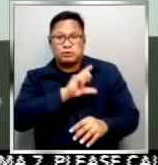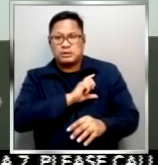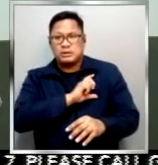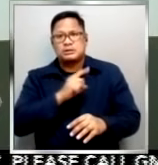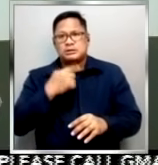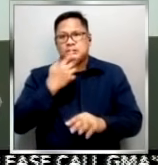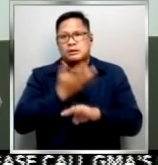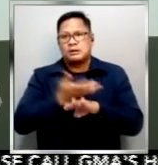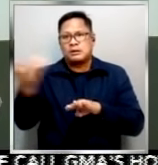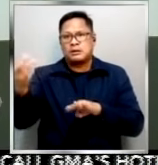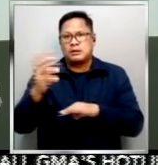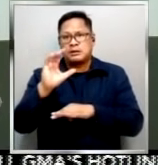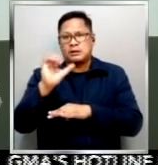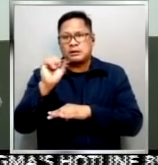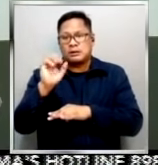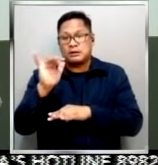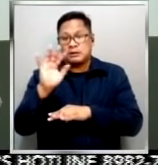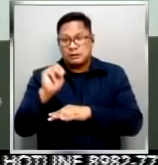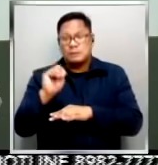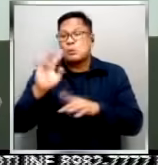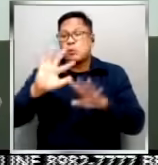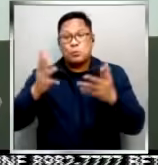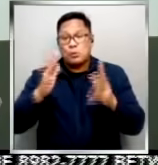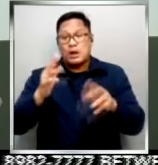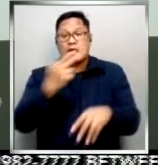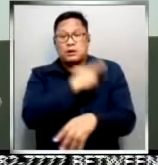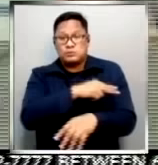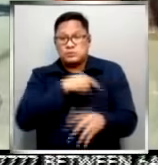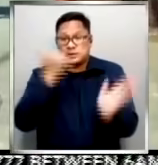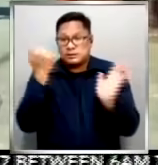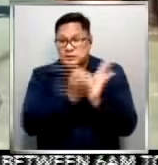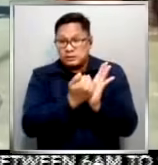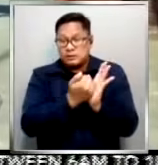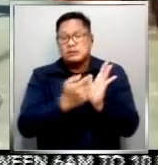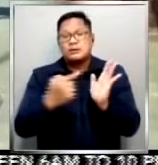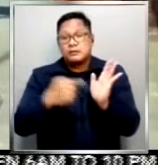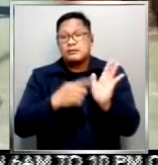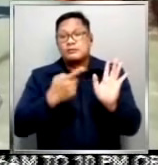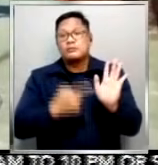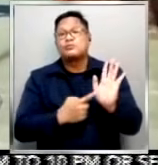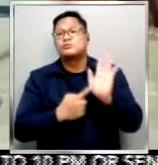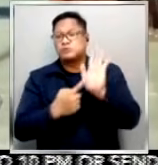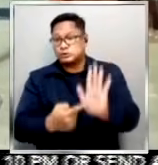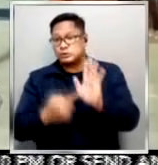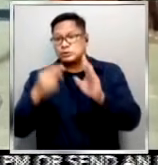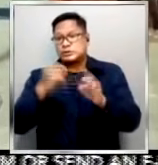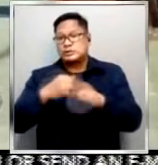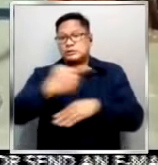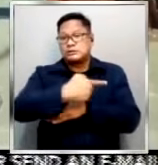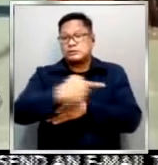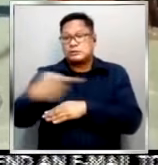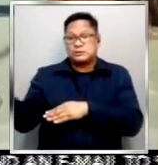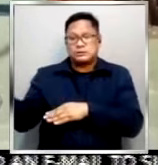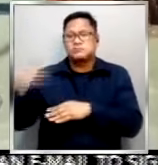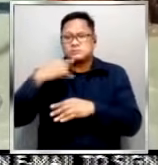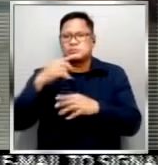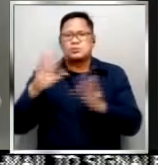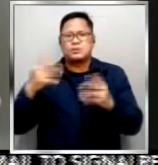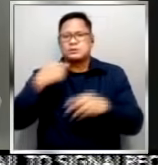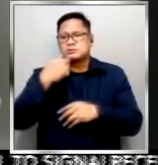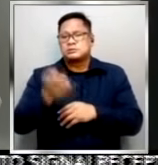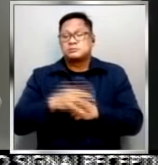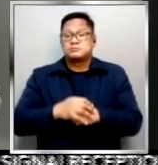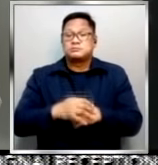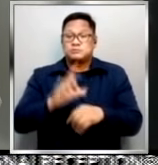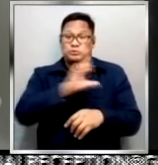walang stamp mark ng ospital ang test result na ipinakita ng 4 sa border checkpoint. Wala silang pahaya. Ayon sa pulisya, hindi